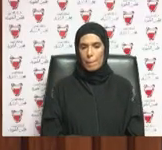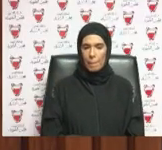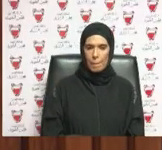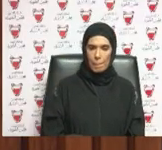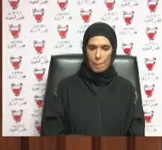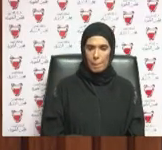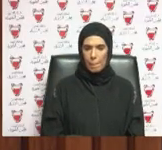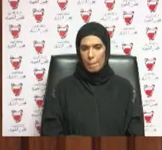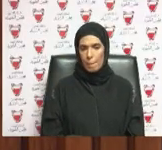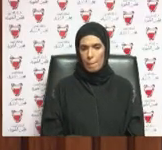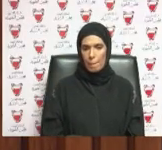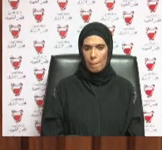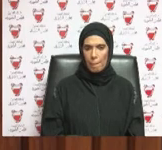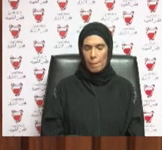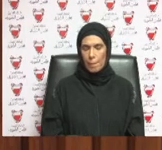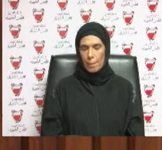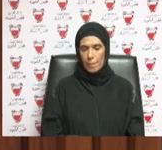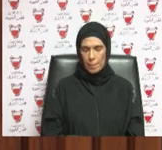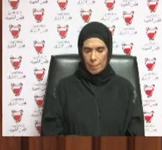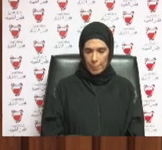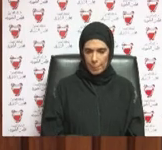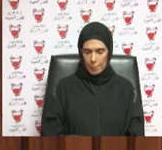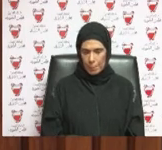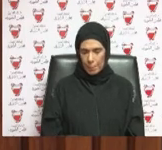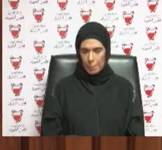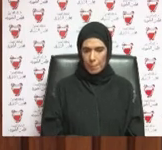جزيلا. الأخ علي العرادي تفضل.